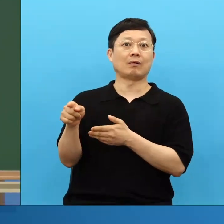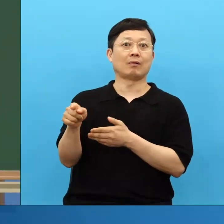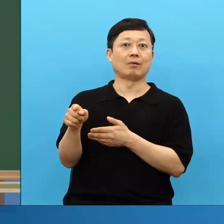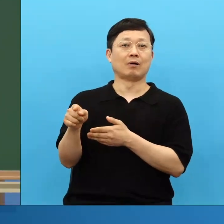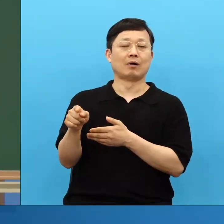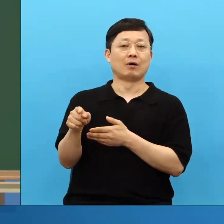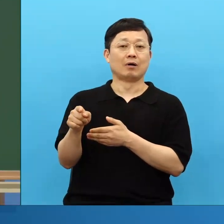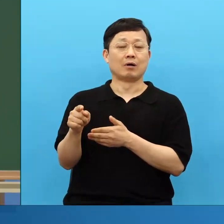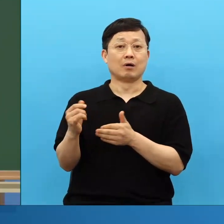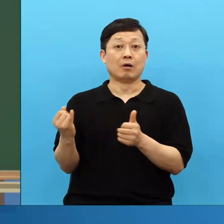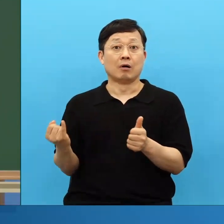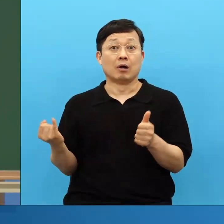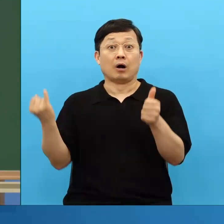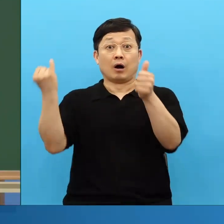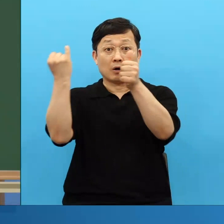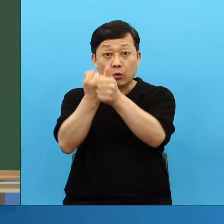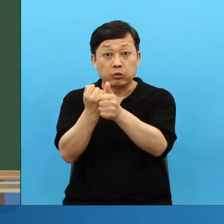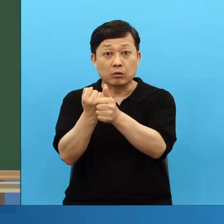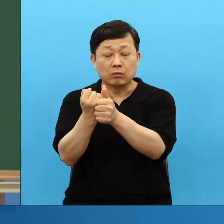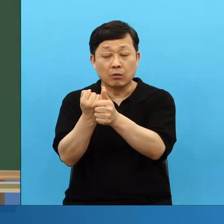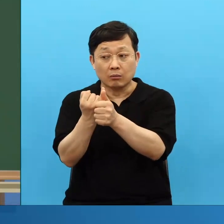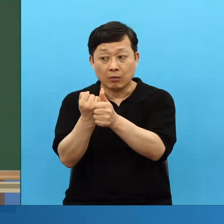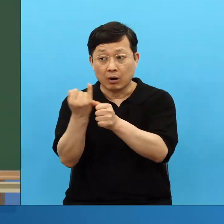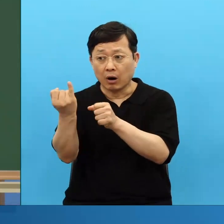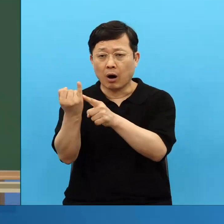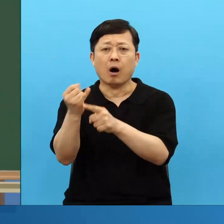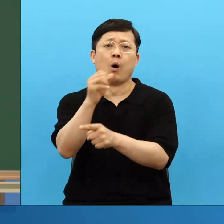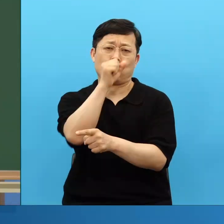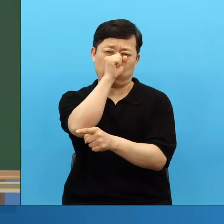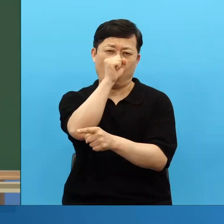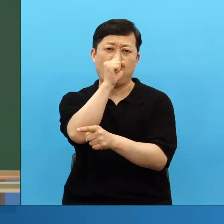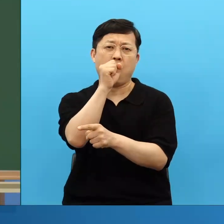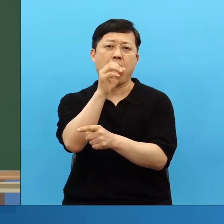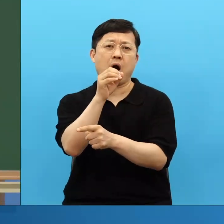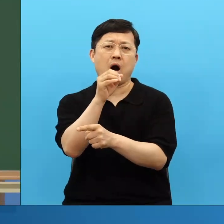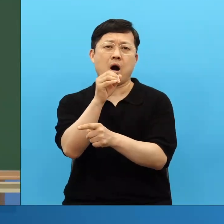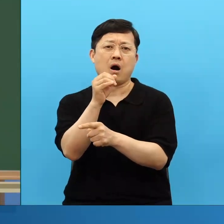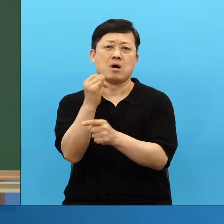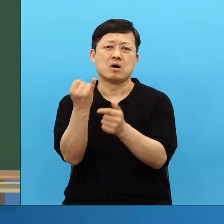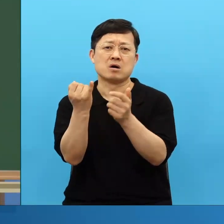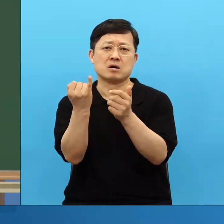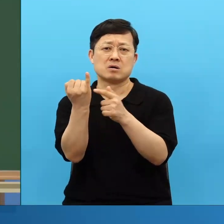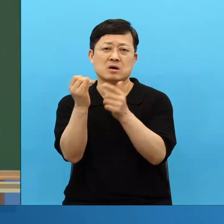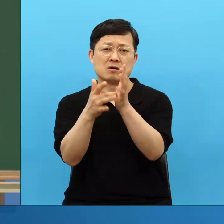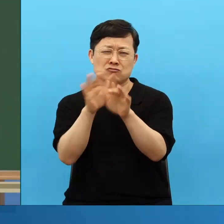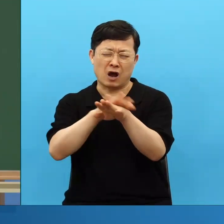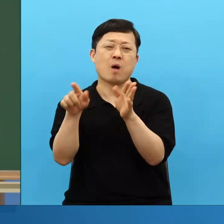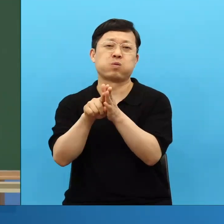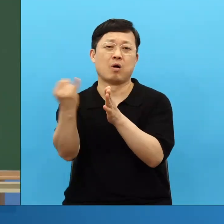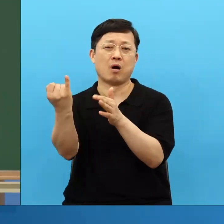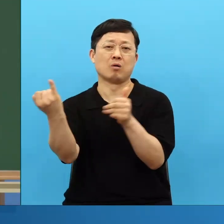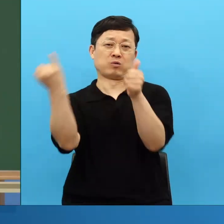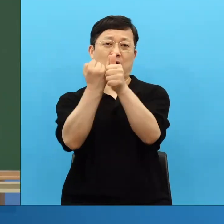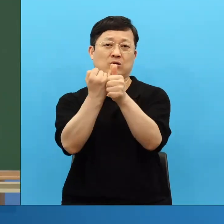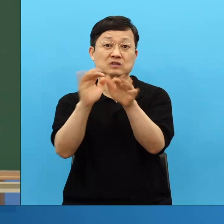결혼을 했는데 부인을 너무 잘 만난 거예요. 그래서 참 안정적으로 신앙생활 잘 하고 있는 친구였는데